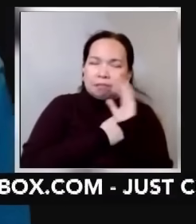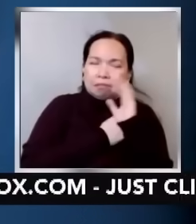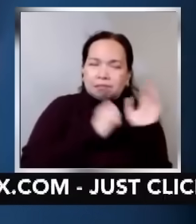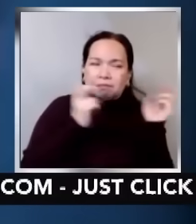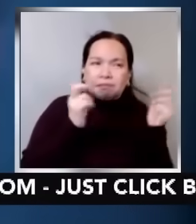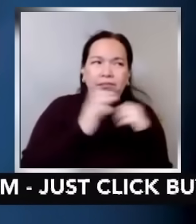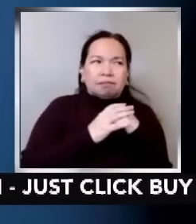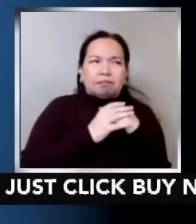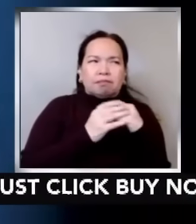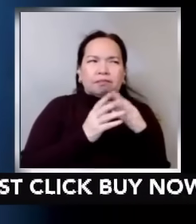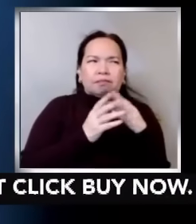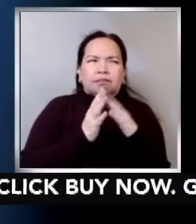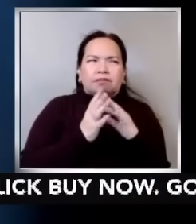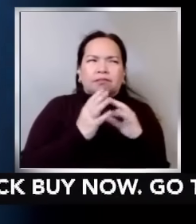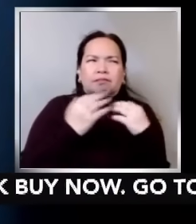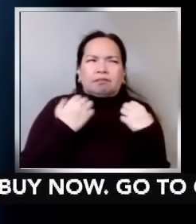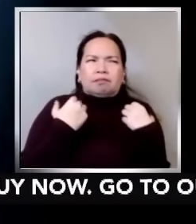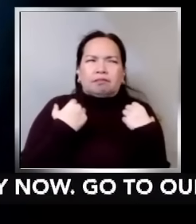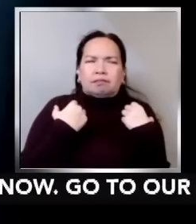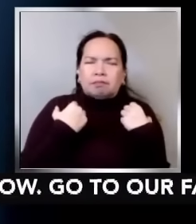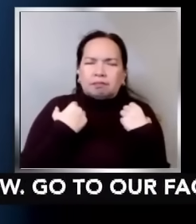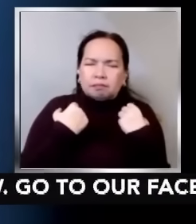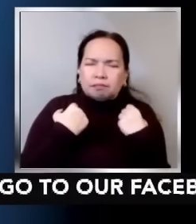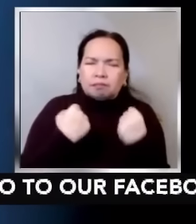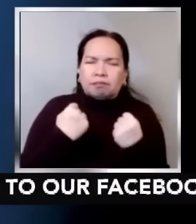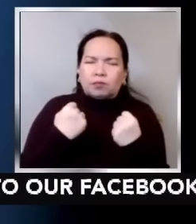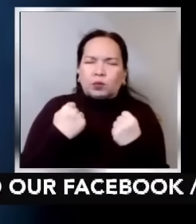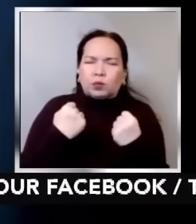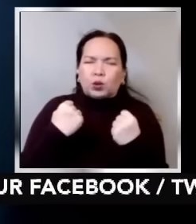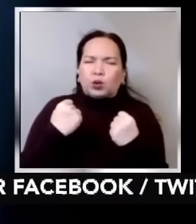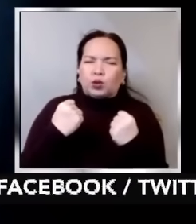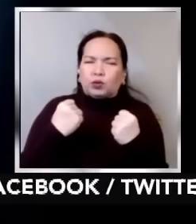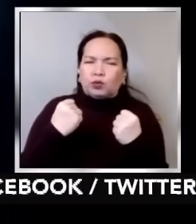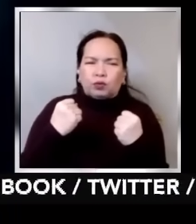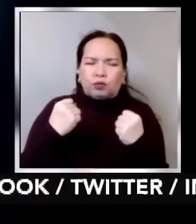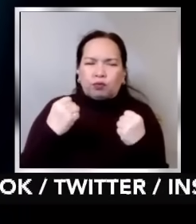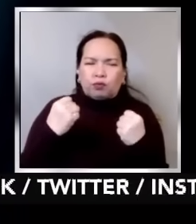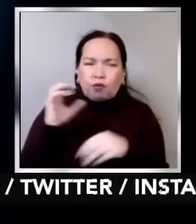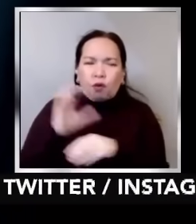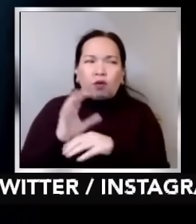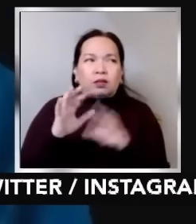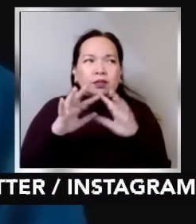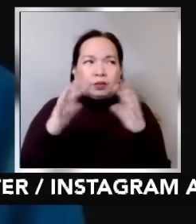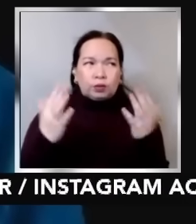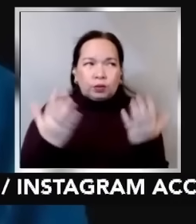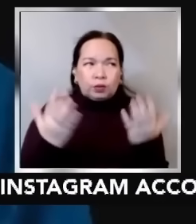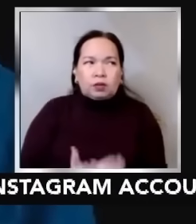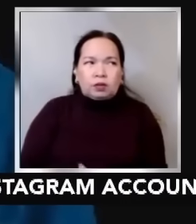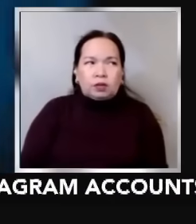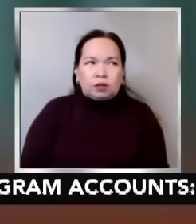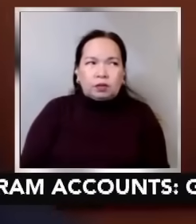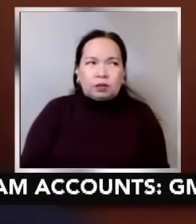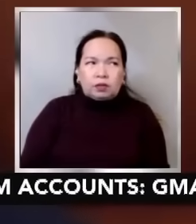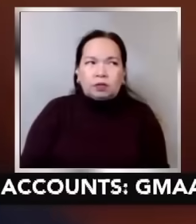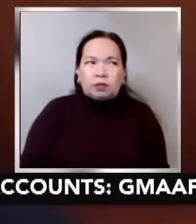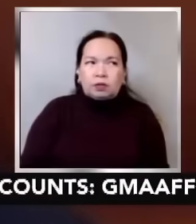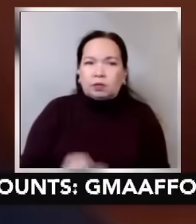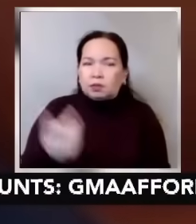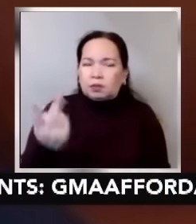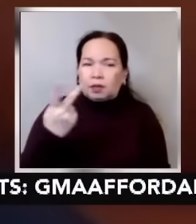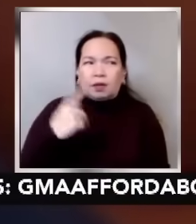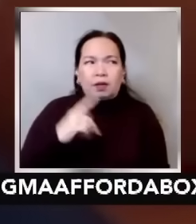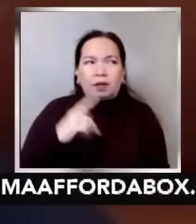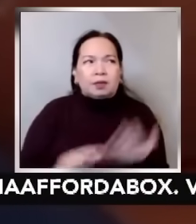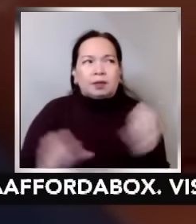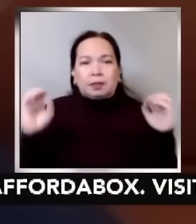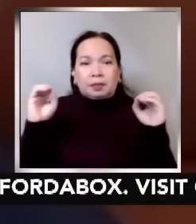pinakamalakas na puwersa sa mundo. Aba, mukhang back to zero muna ang labanan. Dahil lang nagwagi